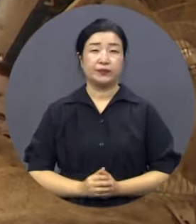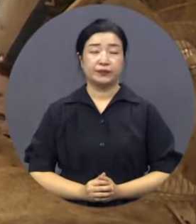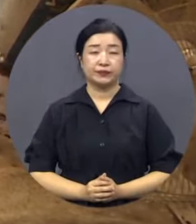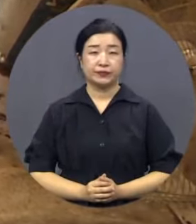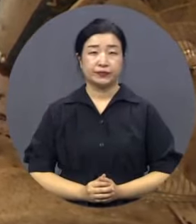섭입니다